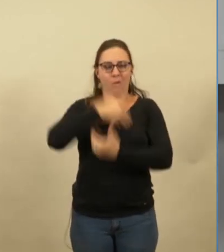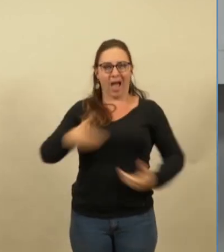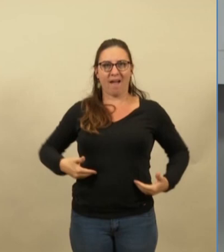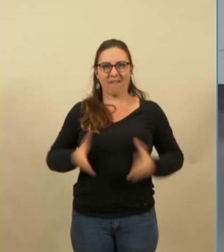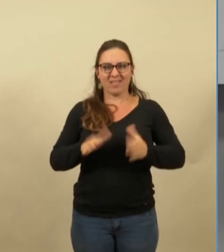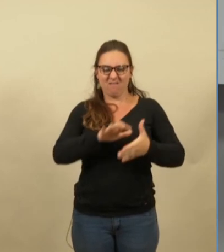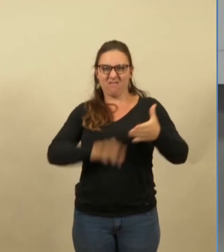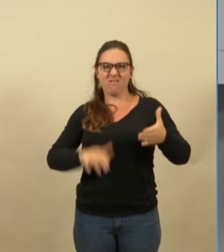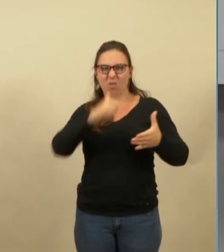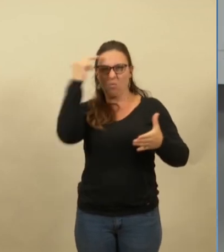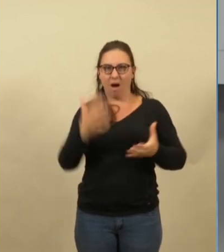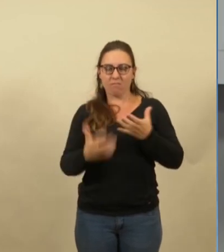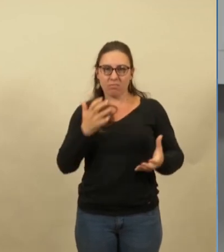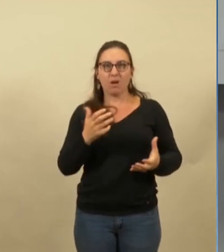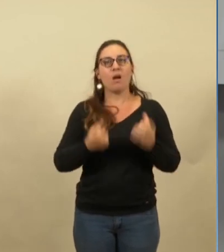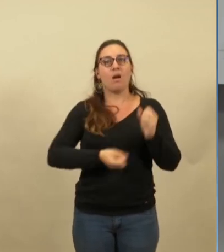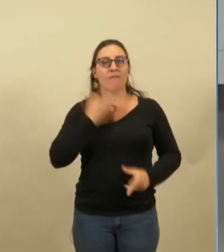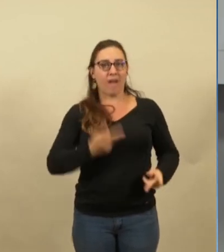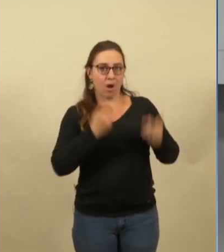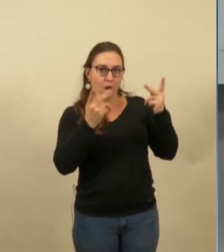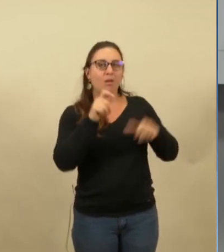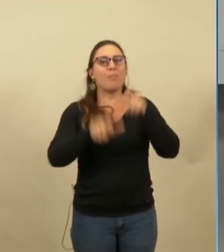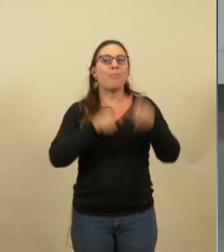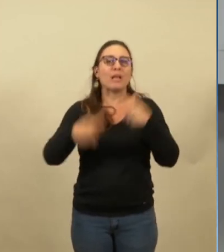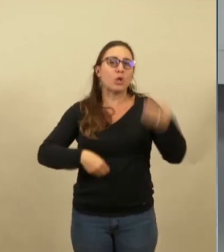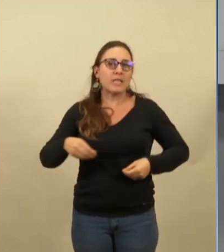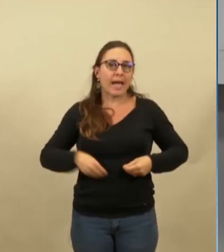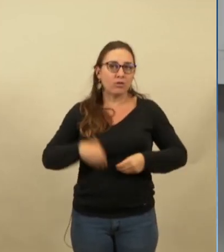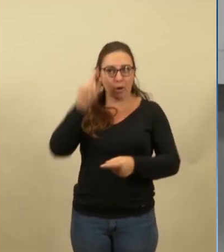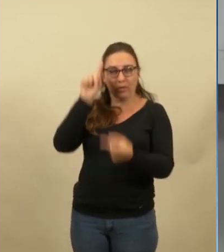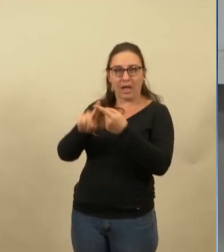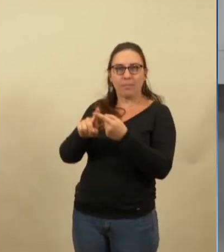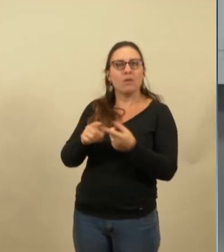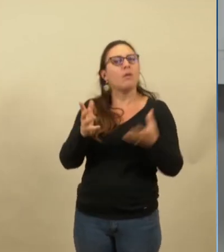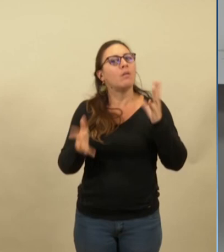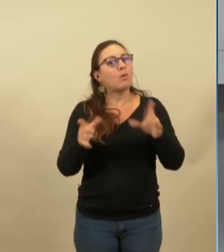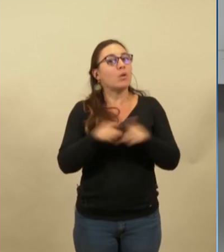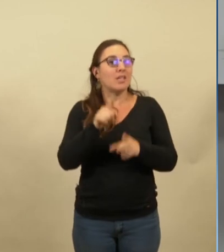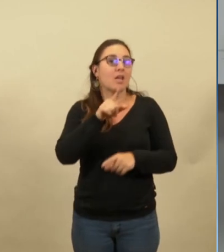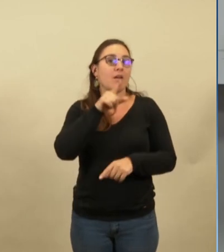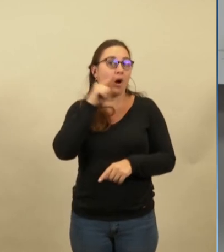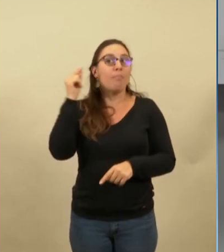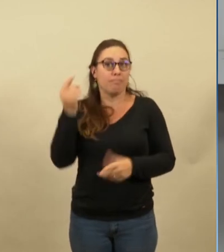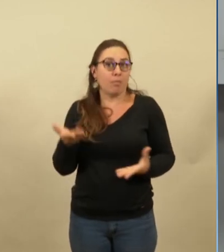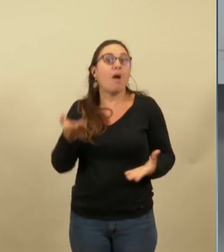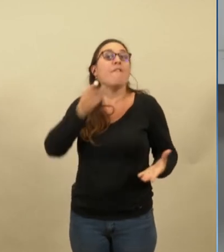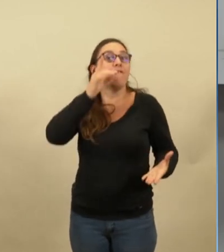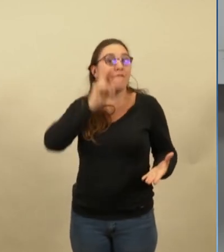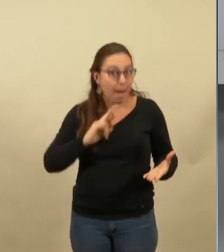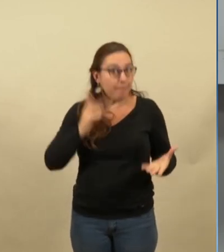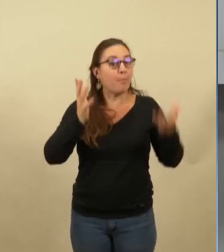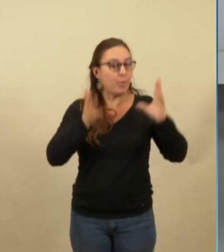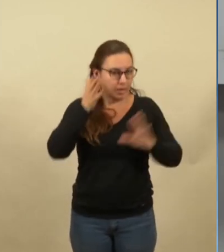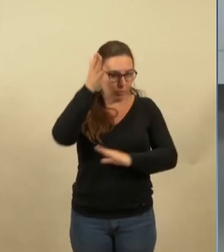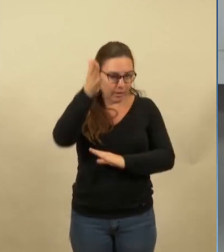leur liberté artistique en parlant des directeurs dont j'imagine que ça pourrait quand même peut-être être aussi des directrices c'est ton jamais mais